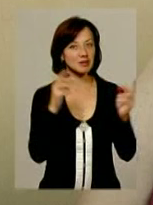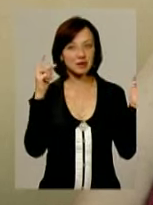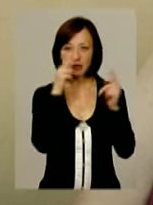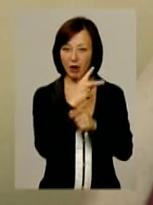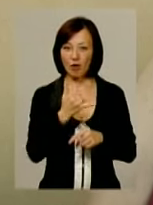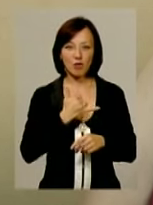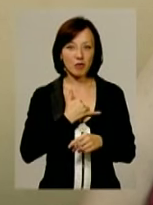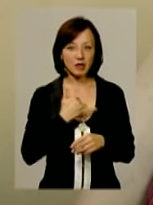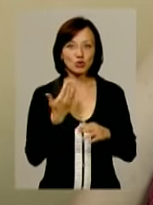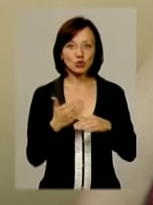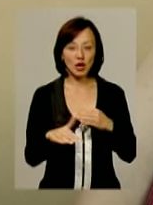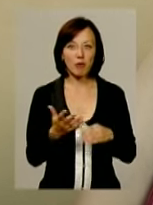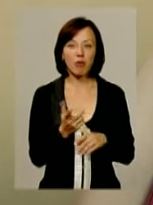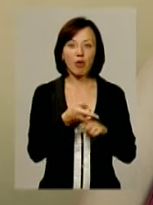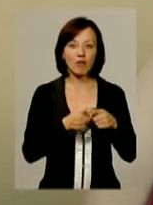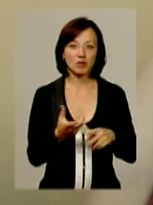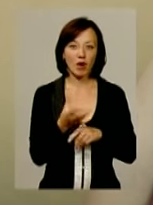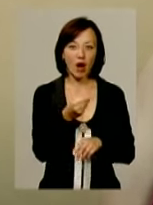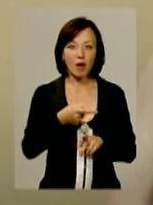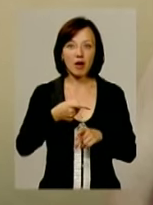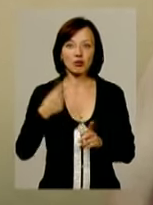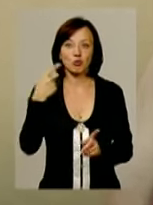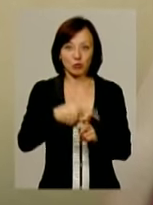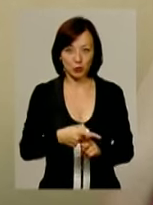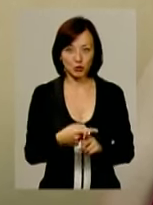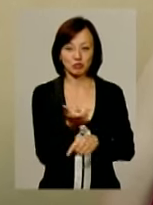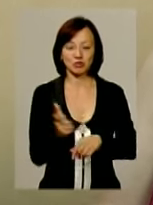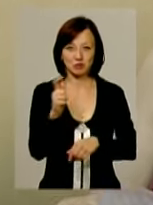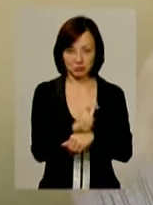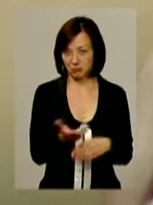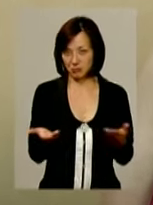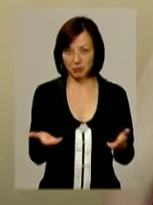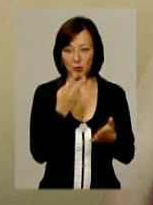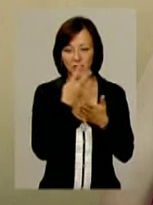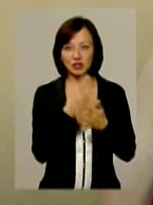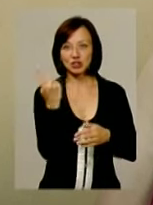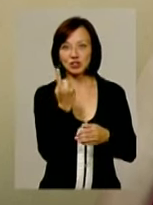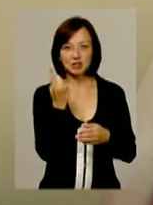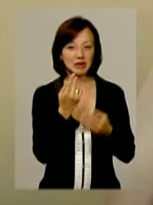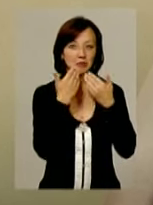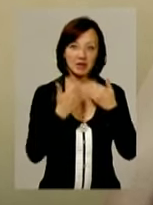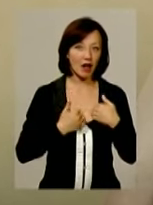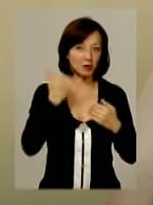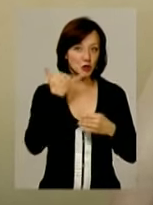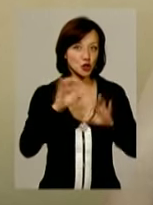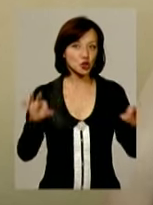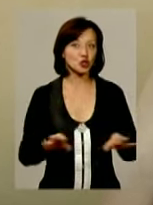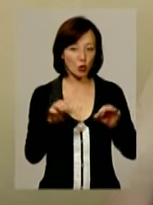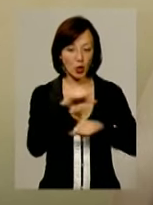тут половина проплочена, а половину додали. Ну, не подивилися ні щочки, ні запитали, не позвонили, нічого,